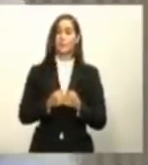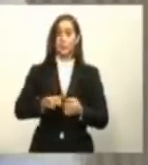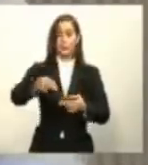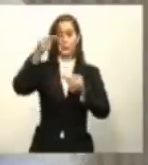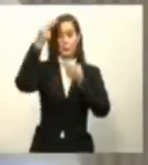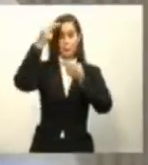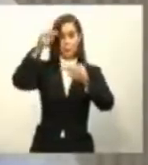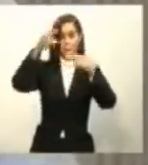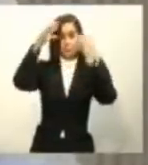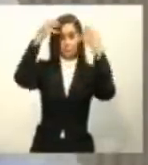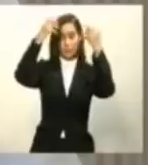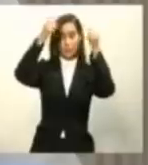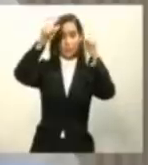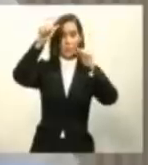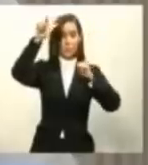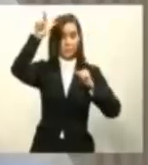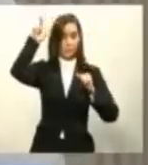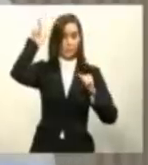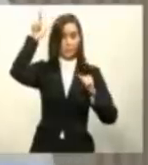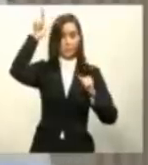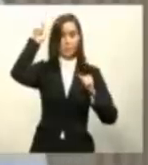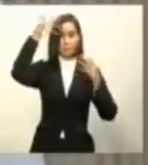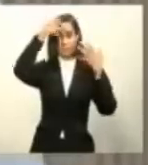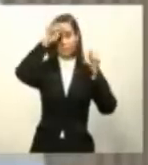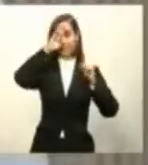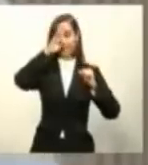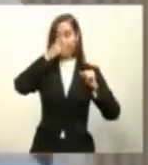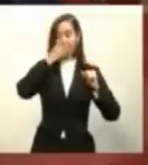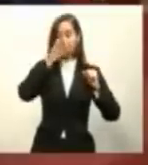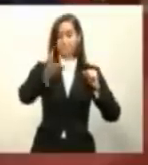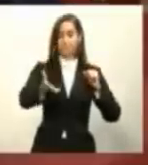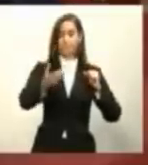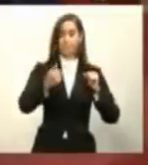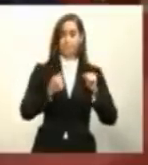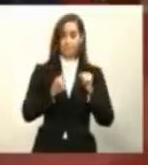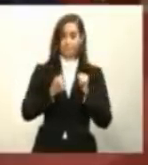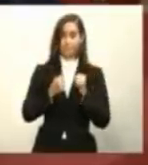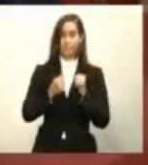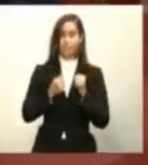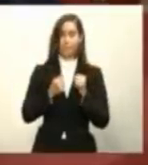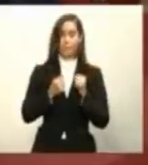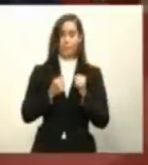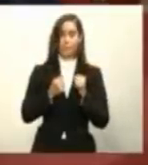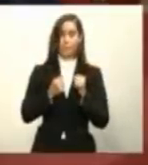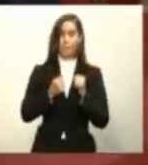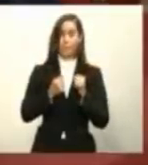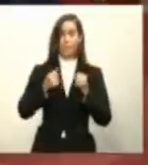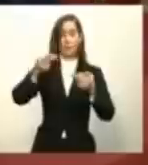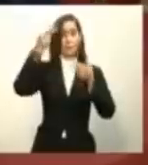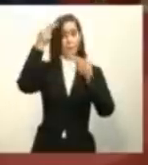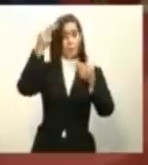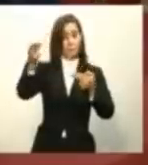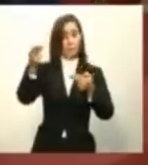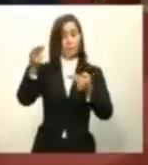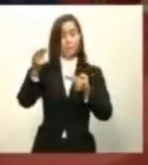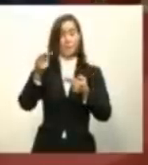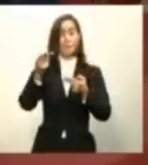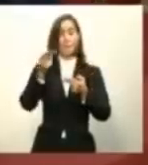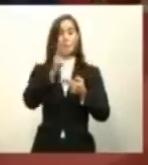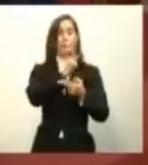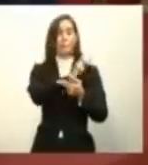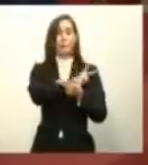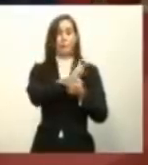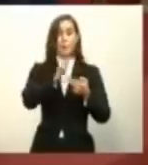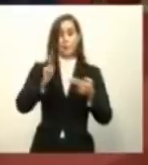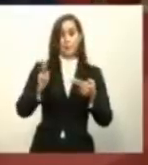gagné sous frontière hein? Et bien que gagne en pile réaction depuis dimanche cap tombé sous accord ça que